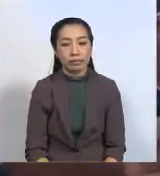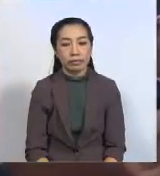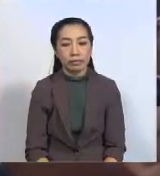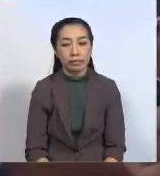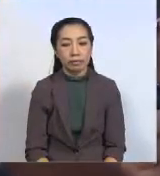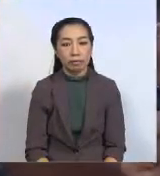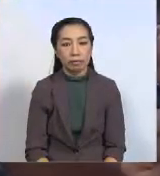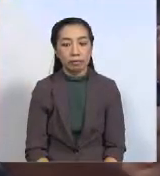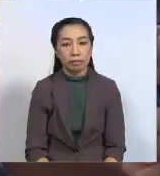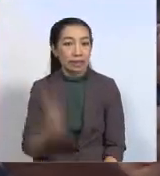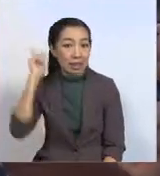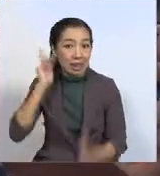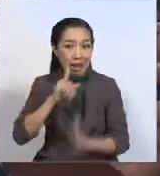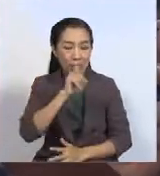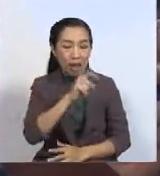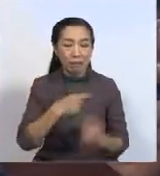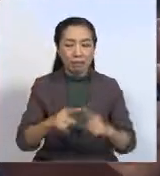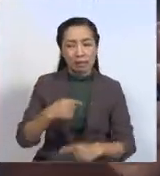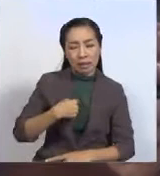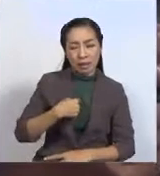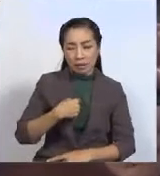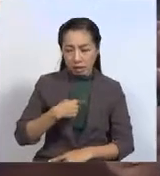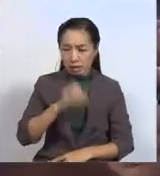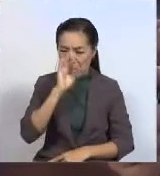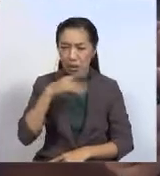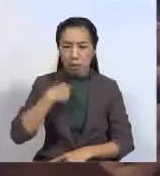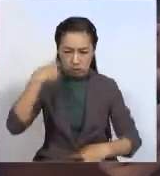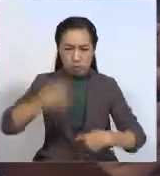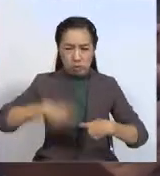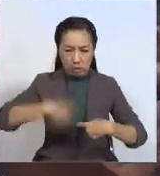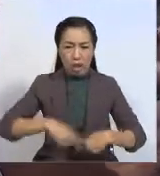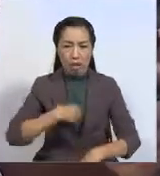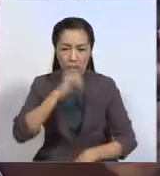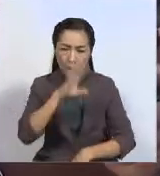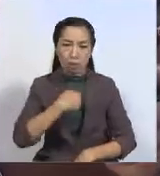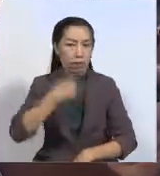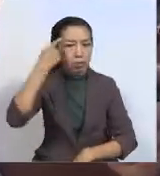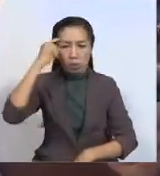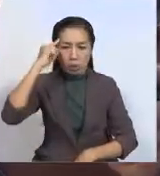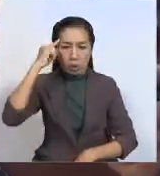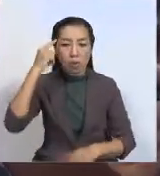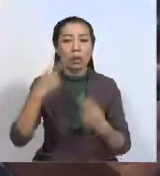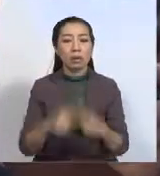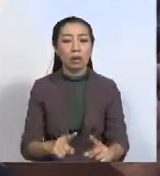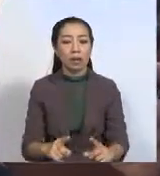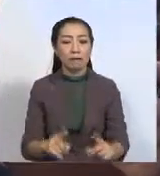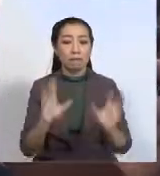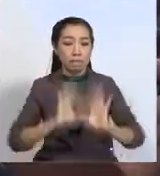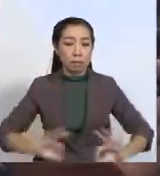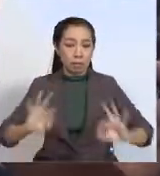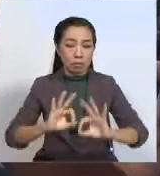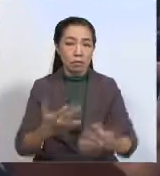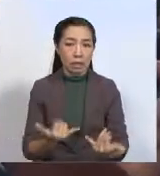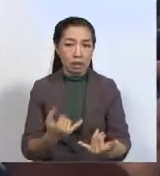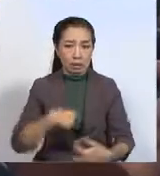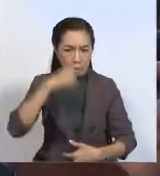อันนี้โอ้ถ้าจะลำบากอันนี้ต้องเรียนตรงๆอย่างตอบไม่ถูกเหมือนกันแต่ที่สำคัญก็คือเรา